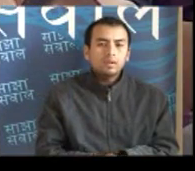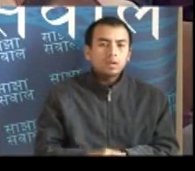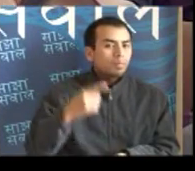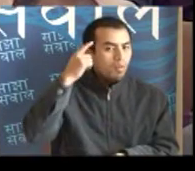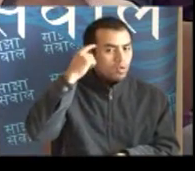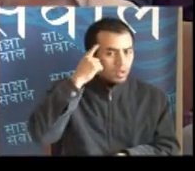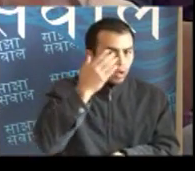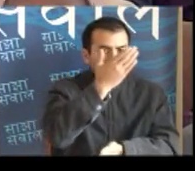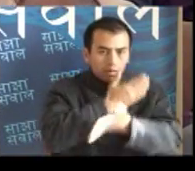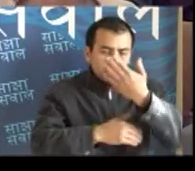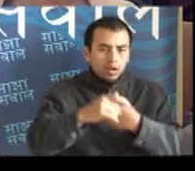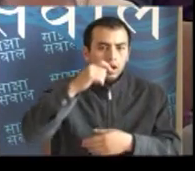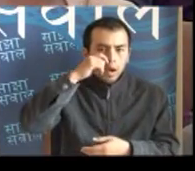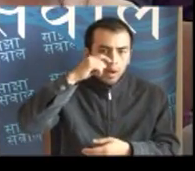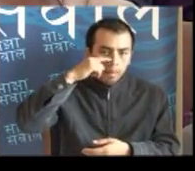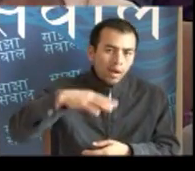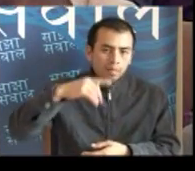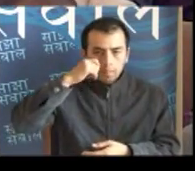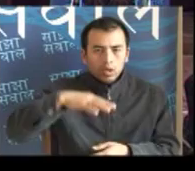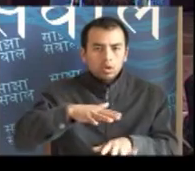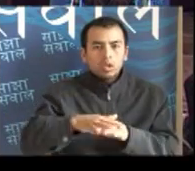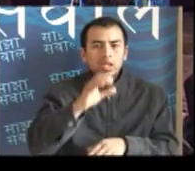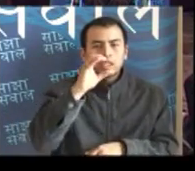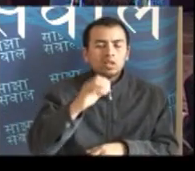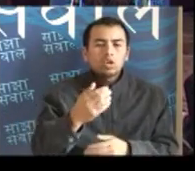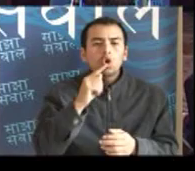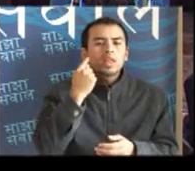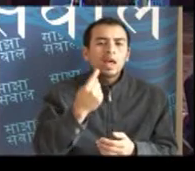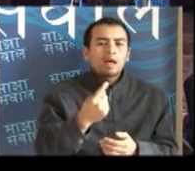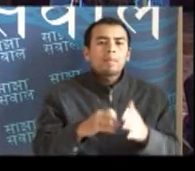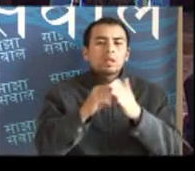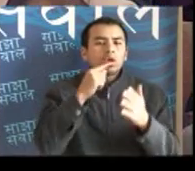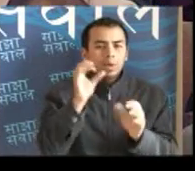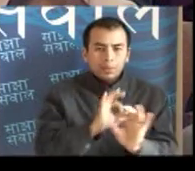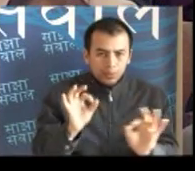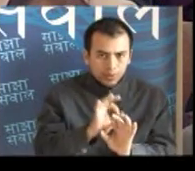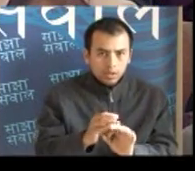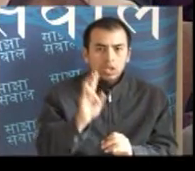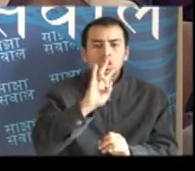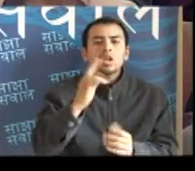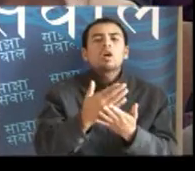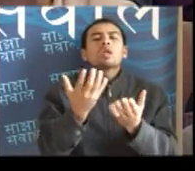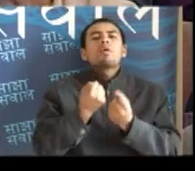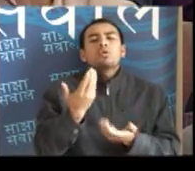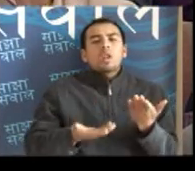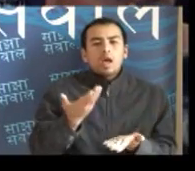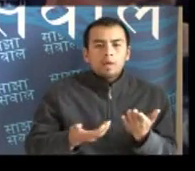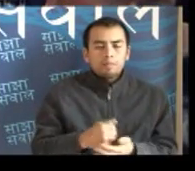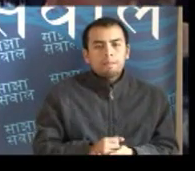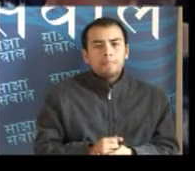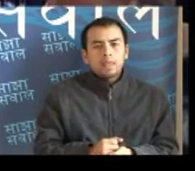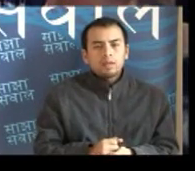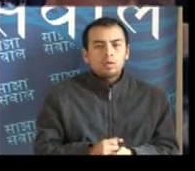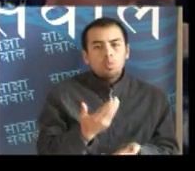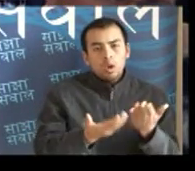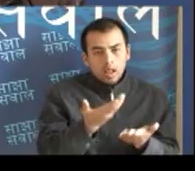बौद्धिक अपाङ्गता भएका भाइ बहिनी नानीहरूले चाहिँ ECD क्लाससम्म पनि पाएका छैनन् भने उहाँहरूले एजुकेसन कसरी प्राप्त गर्ने? अब एकैछिन,